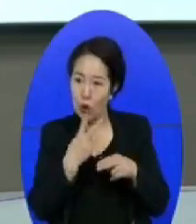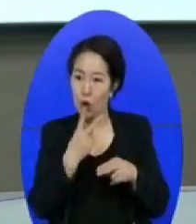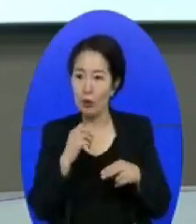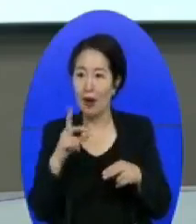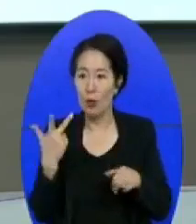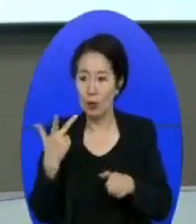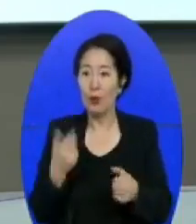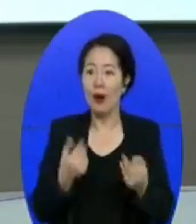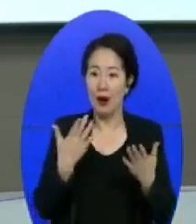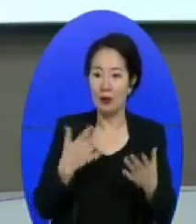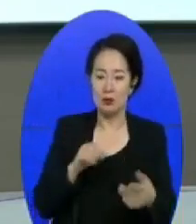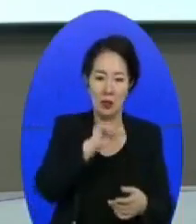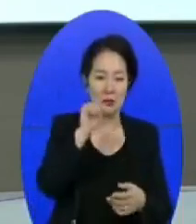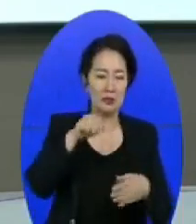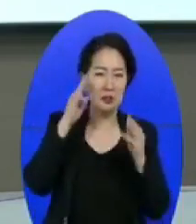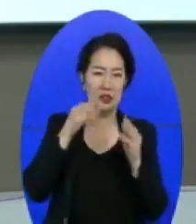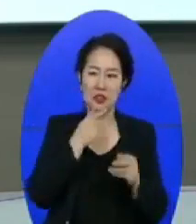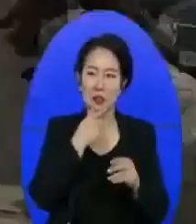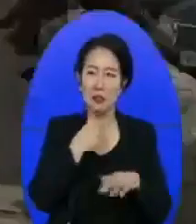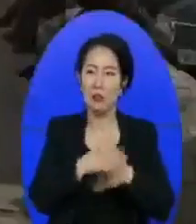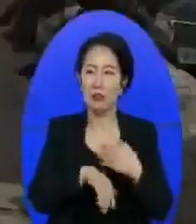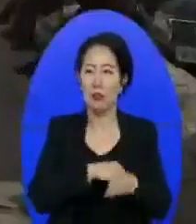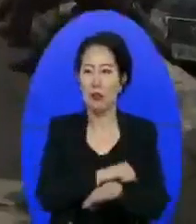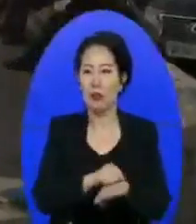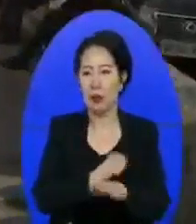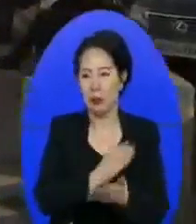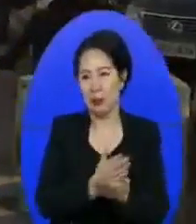хэр шийдэж чадахгүй үдийг хүрсэн байна.